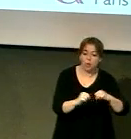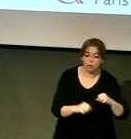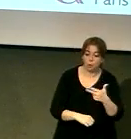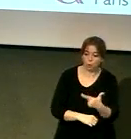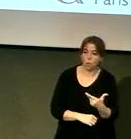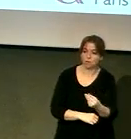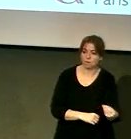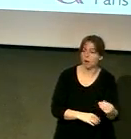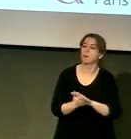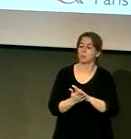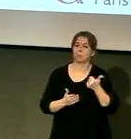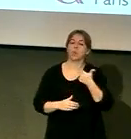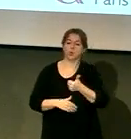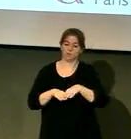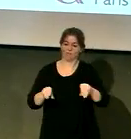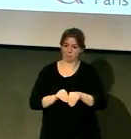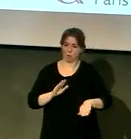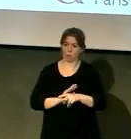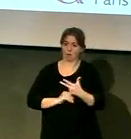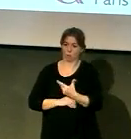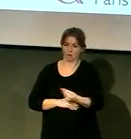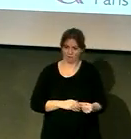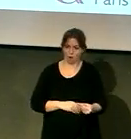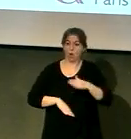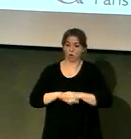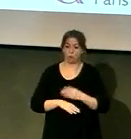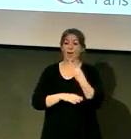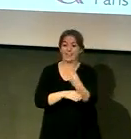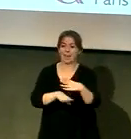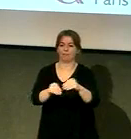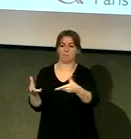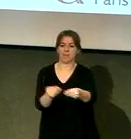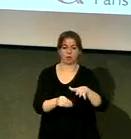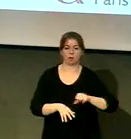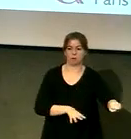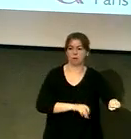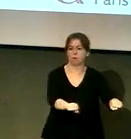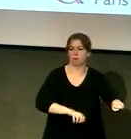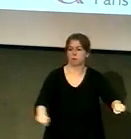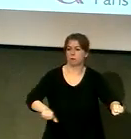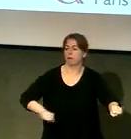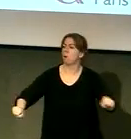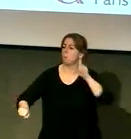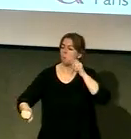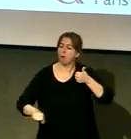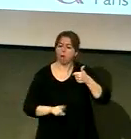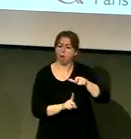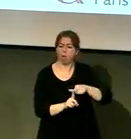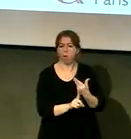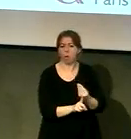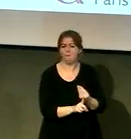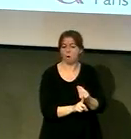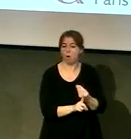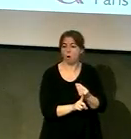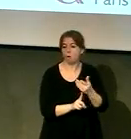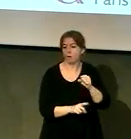monopolise 4 familles d'accueil, parce qu'un des enfants, qui est l'aîné, qui a un SAF